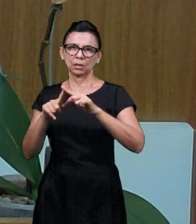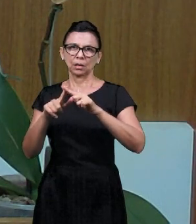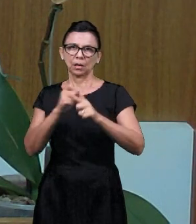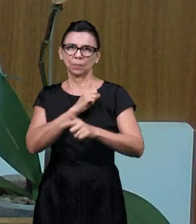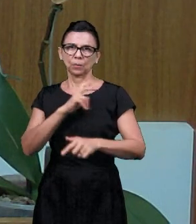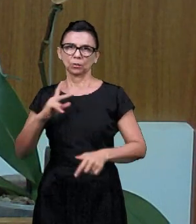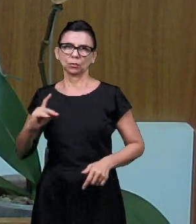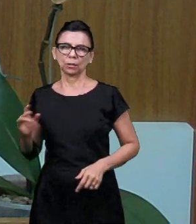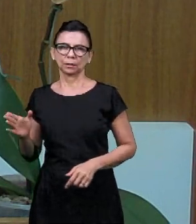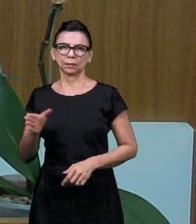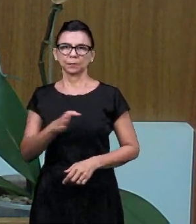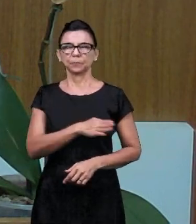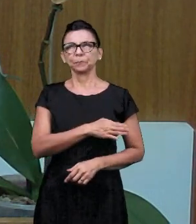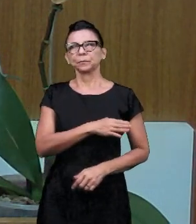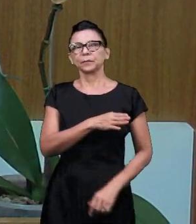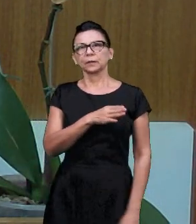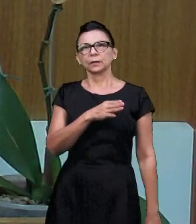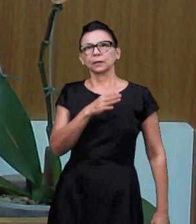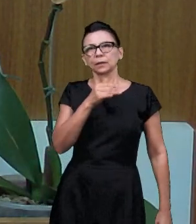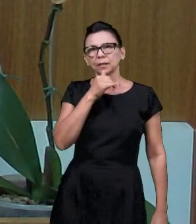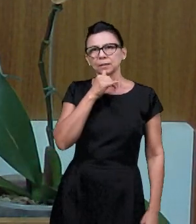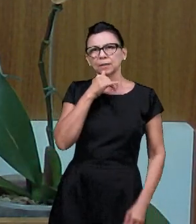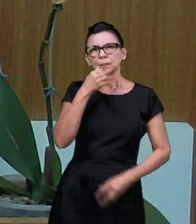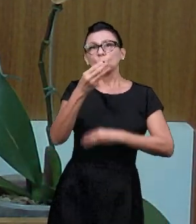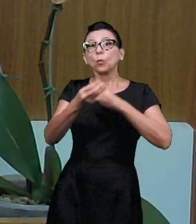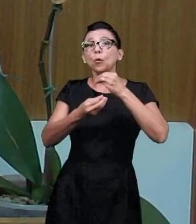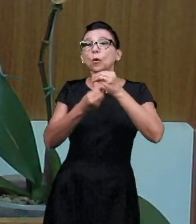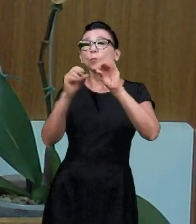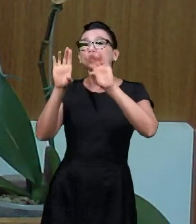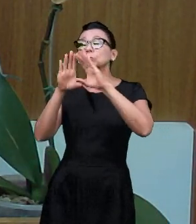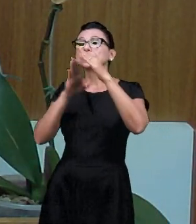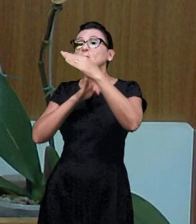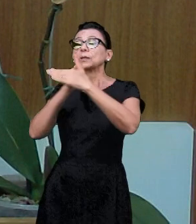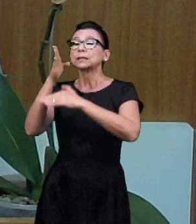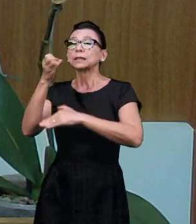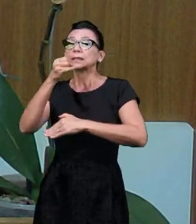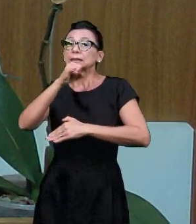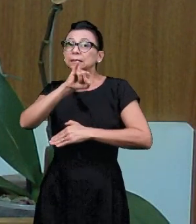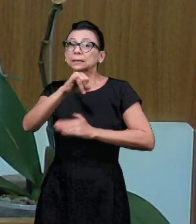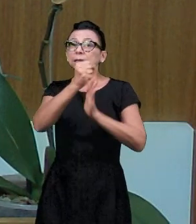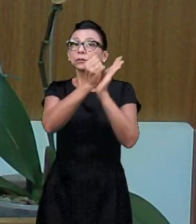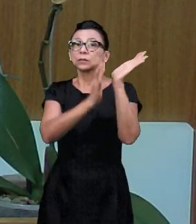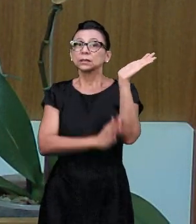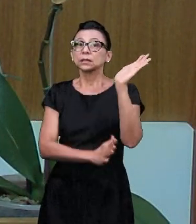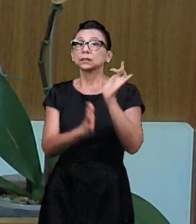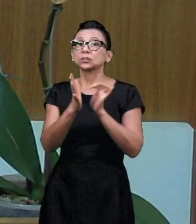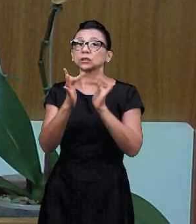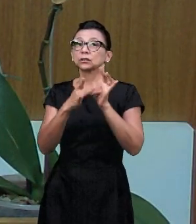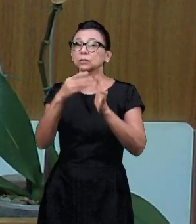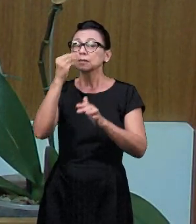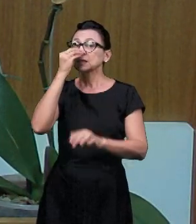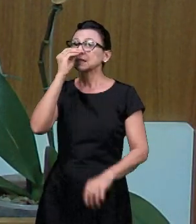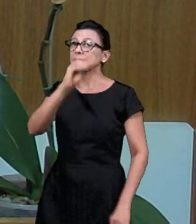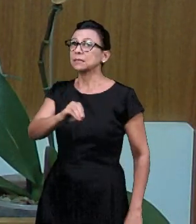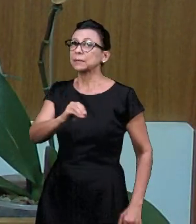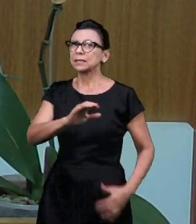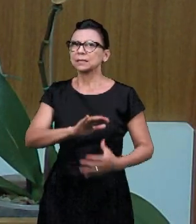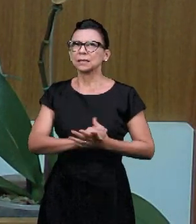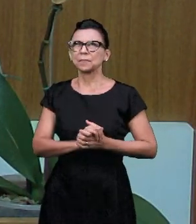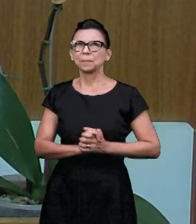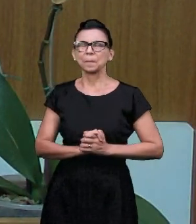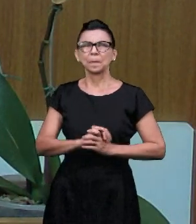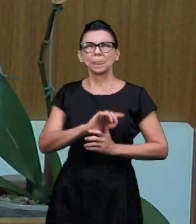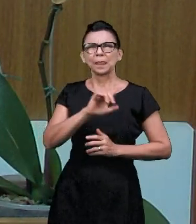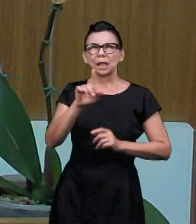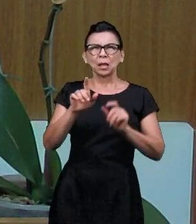s'il rejette le son ou la parole révélée. Quand on dit parole, je veux juste un petit commentaire à propos de la parole. Je suis en